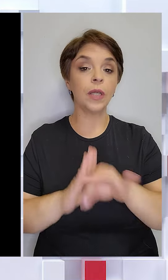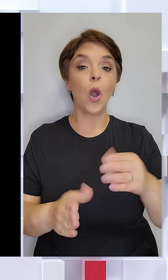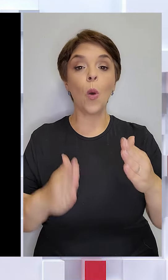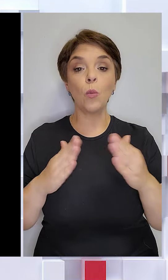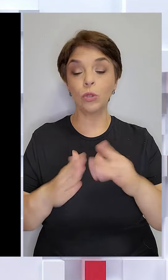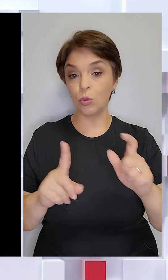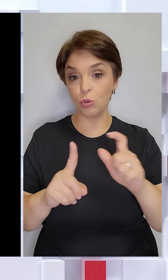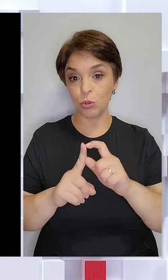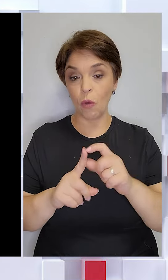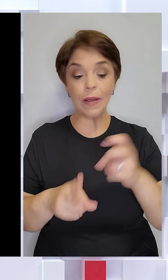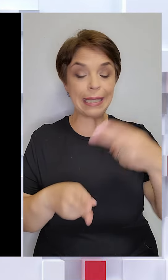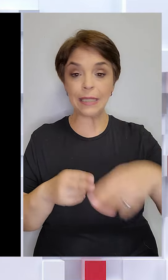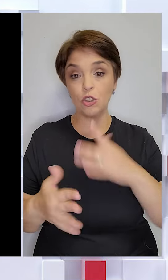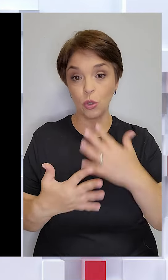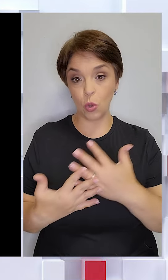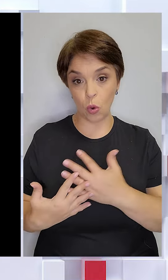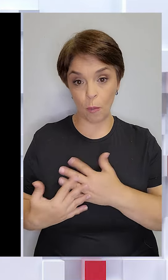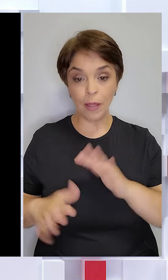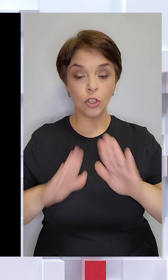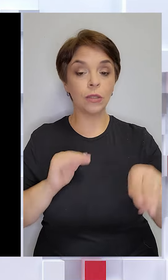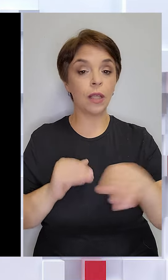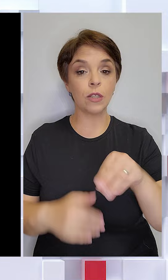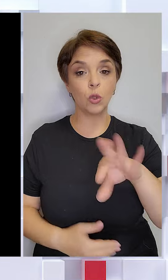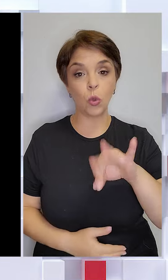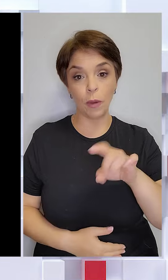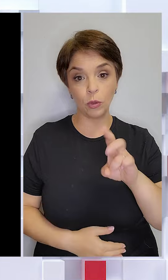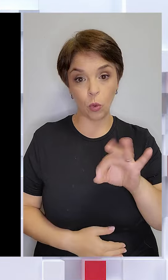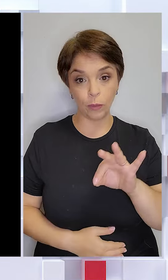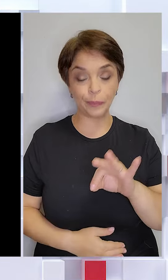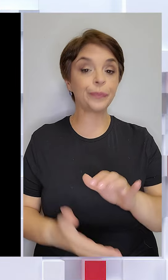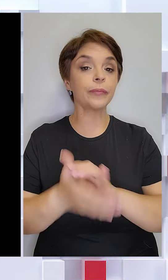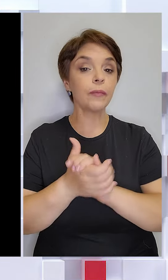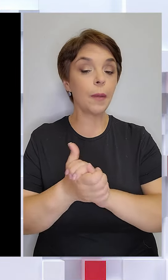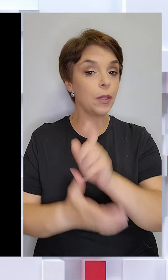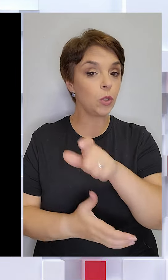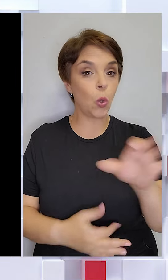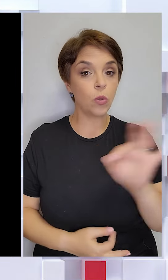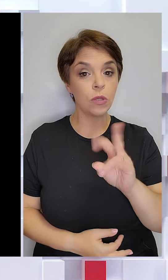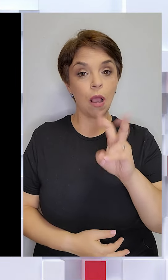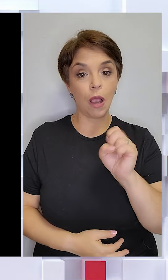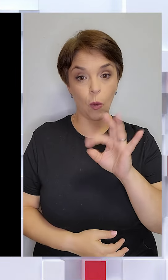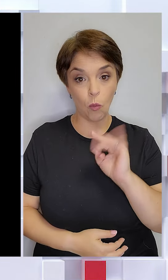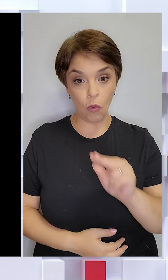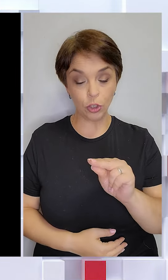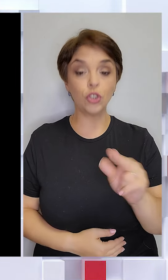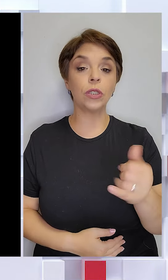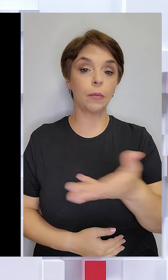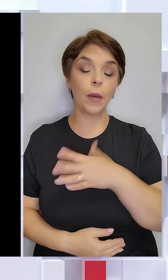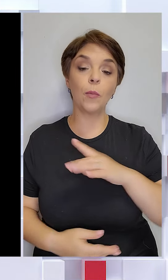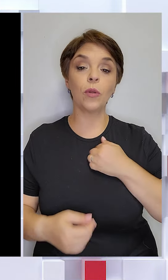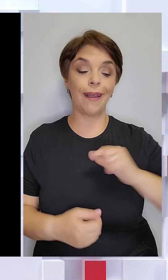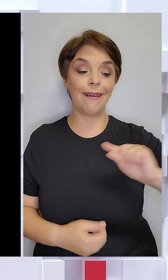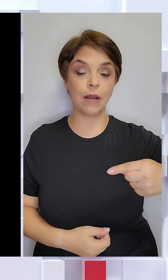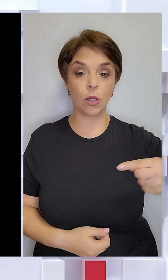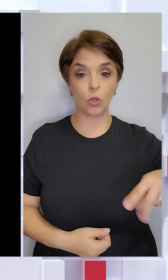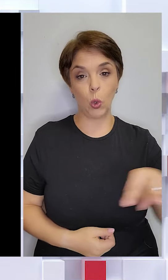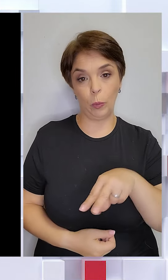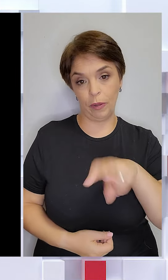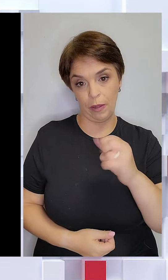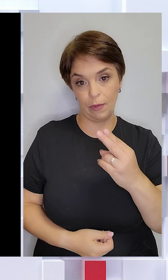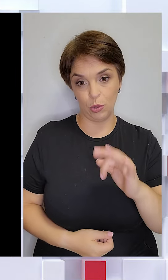«Будинок слово», «Нескінчений роман» режисера Тараса Туменка, «Мирні люди» Оксани Карпович та «Ми були рекрутами»